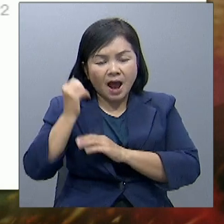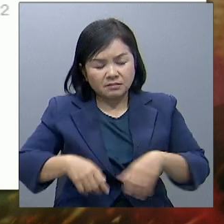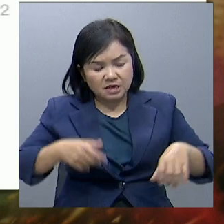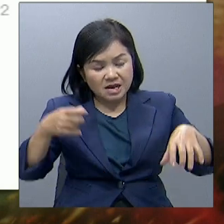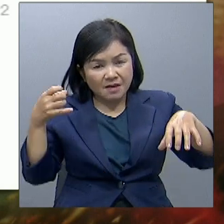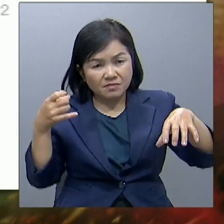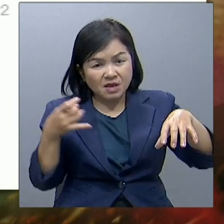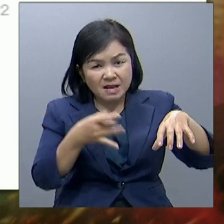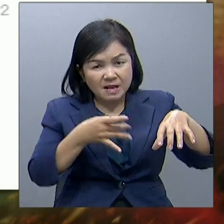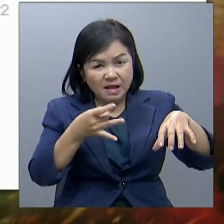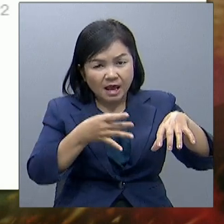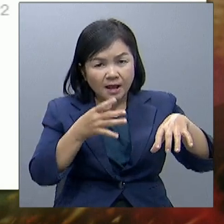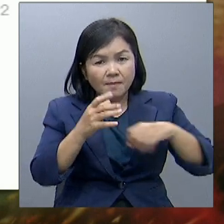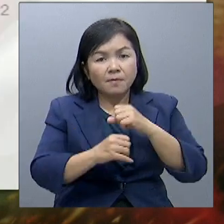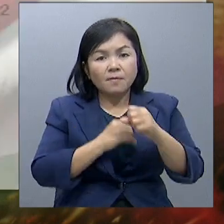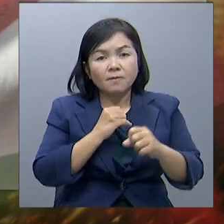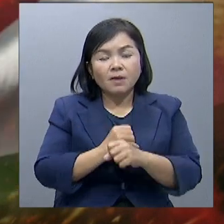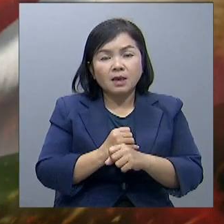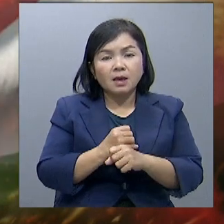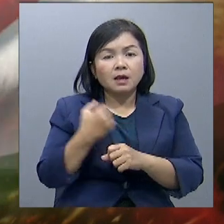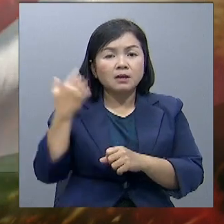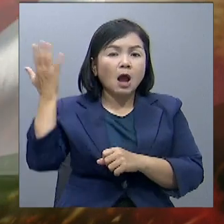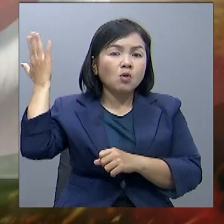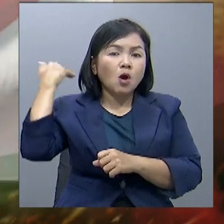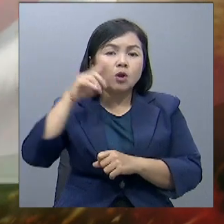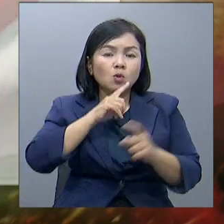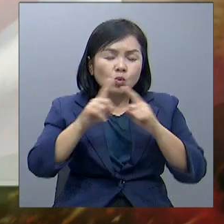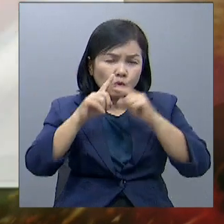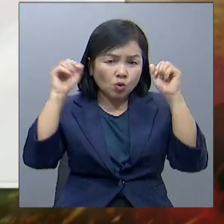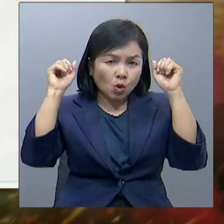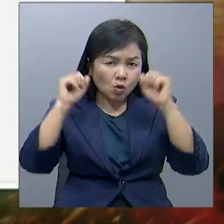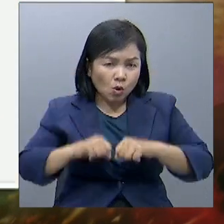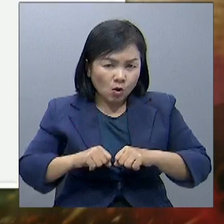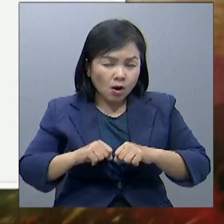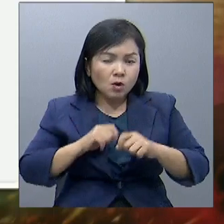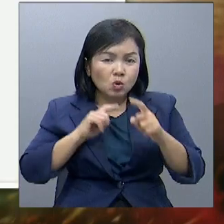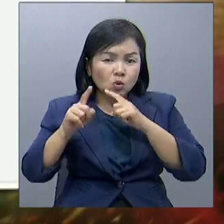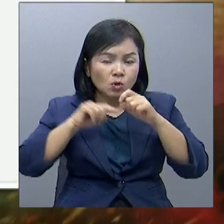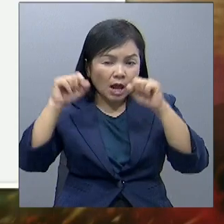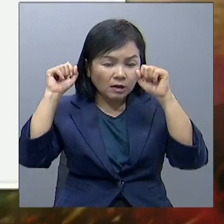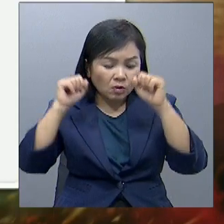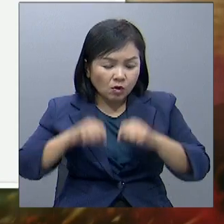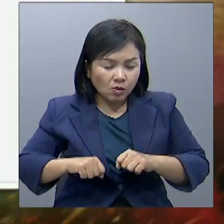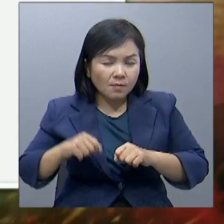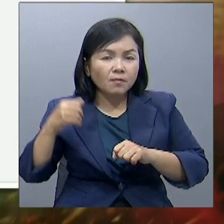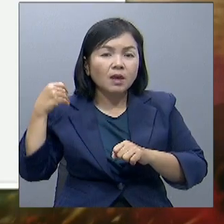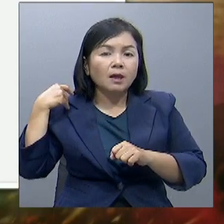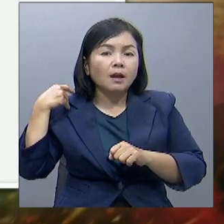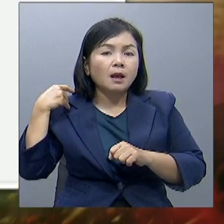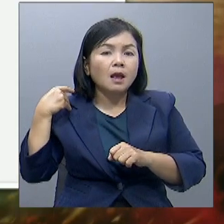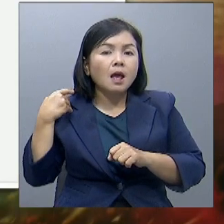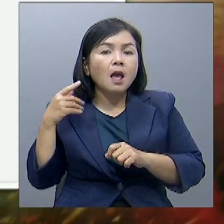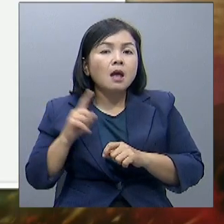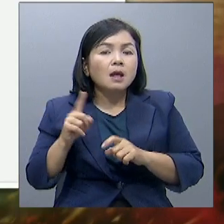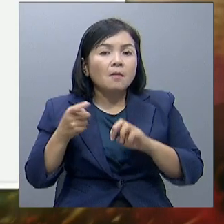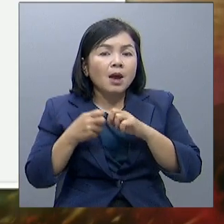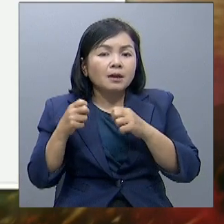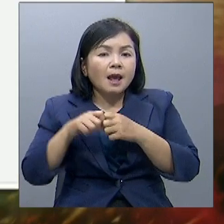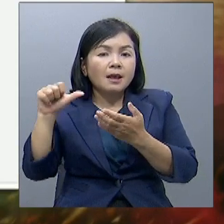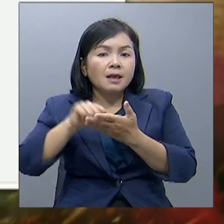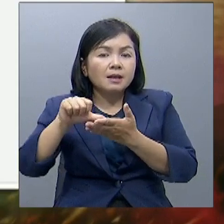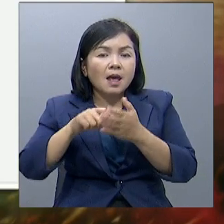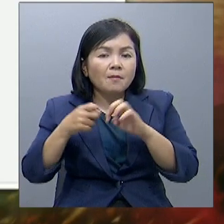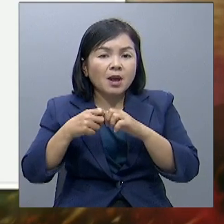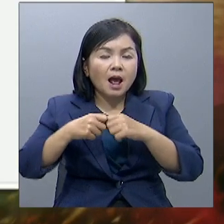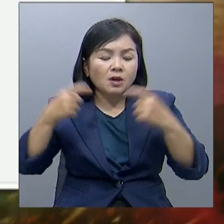1993อิสราเอลและปาเลสไตน์นั้นบรรลุข้อตกลงสันติภาพที่เรียกว่าข้อตกลงออสโลเพื่อคลี่คลายปัญหาข้อพิพาท